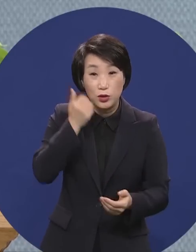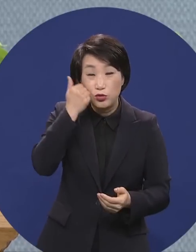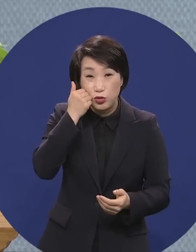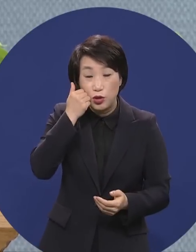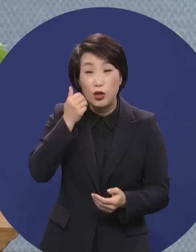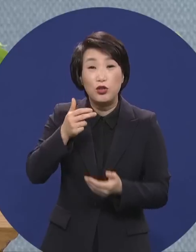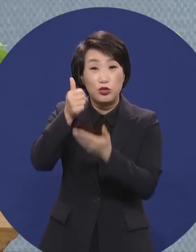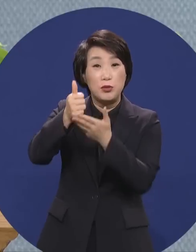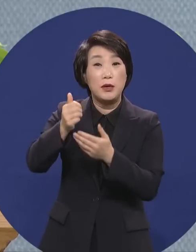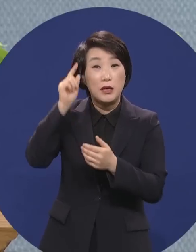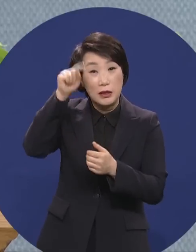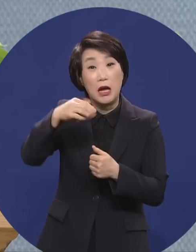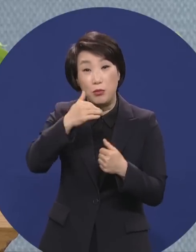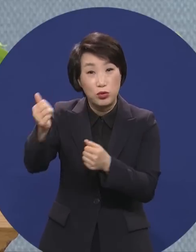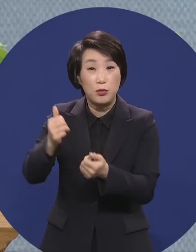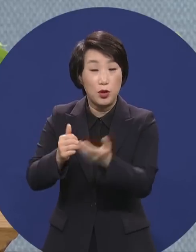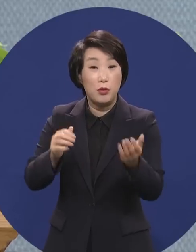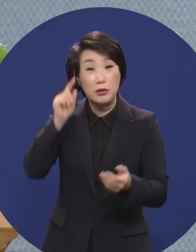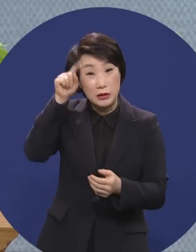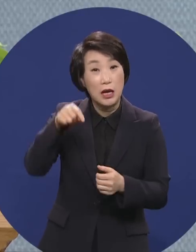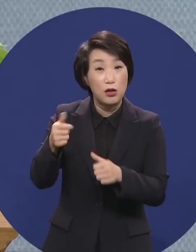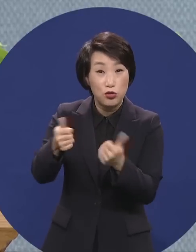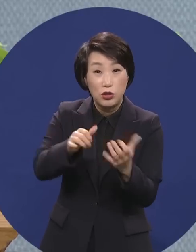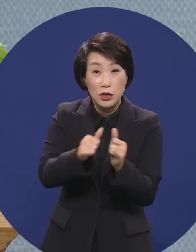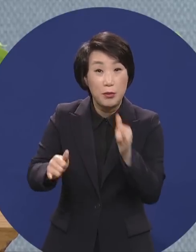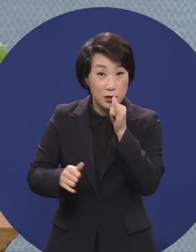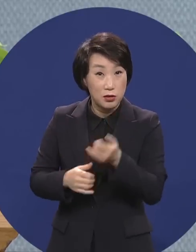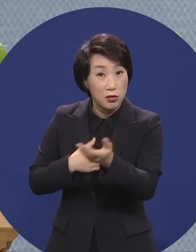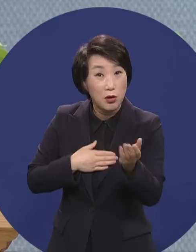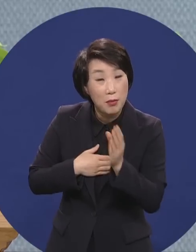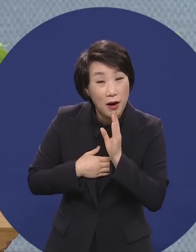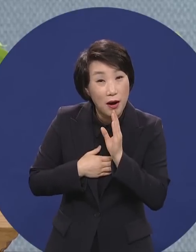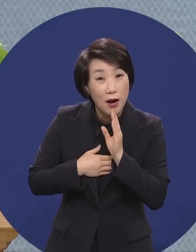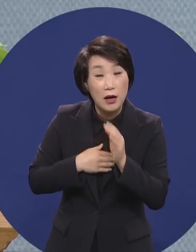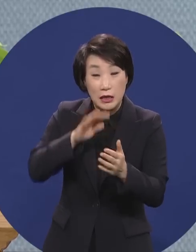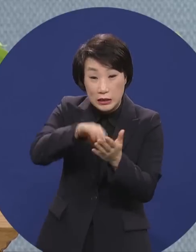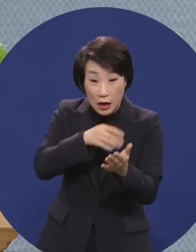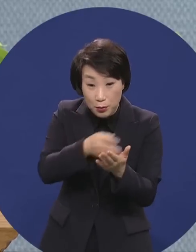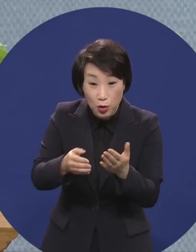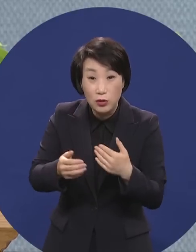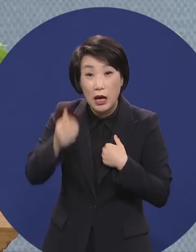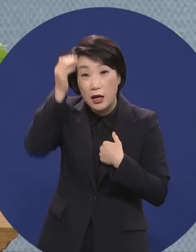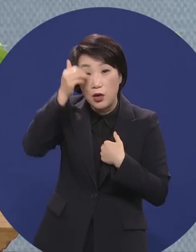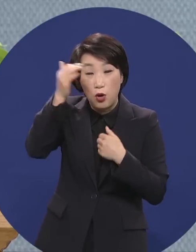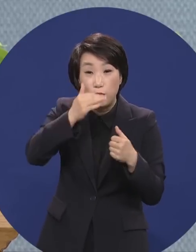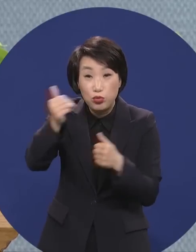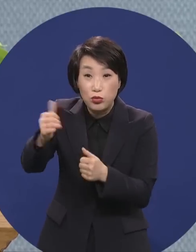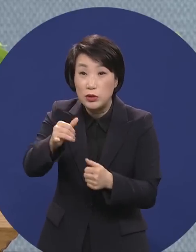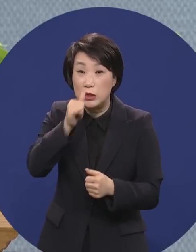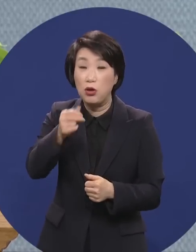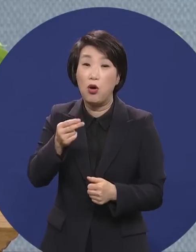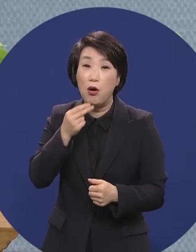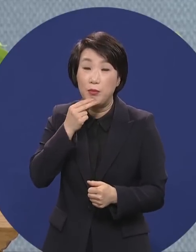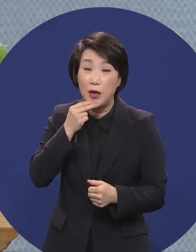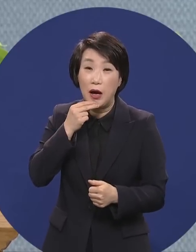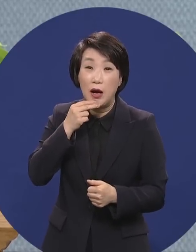있어요. 이 시간표는 내 영혼을 부를지 안 부를지 결정하시는 하나님만 가지고